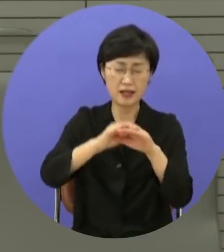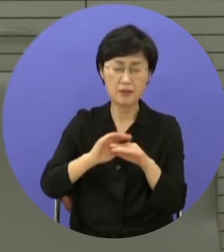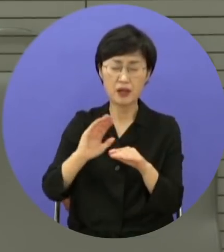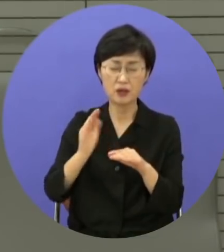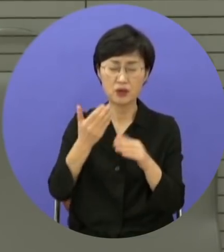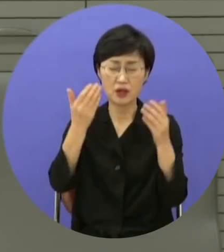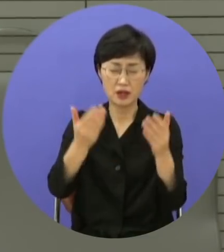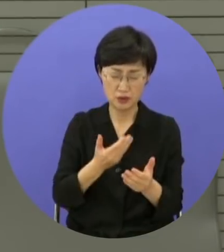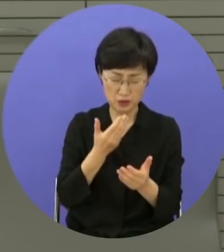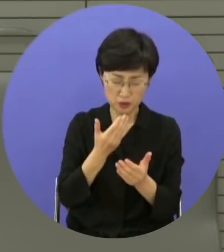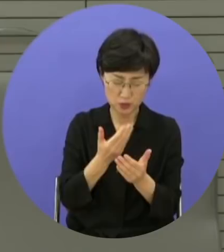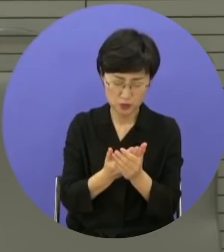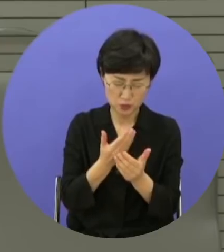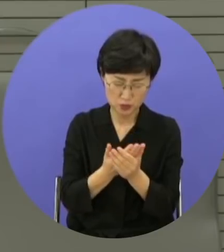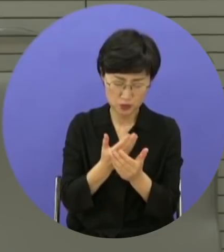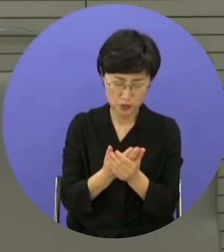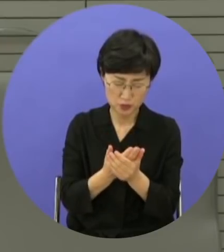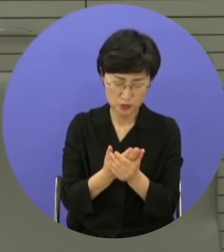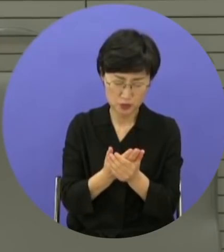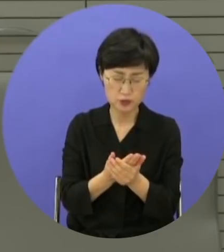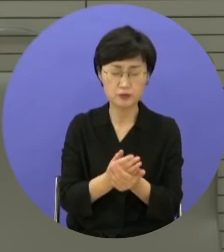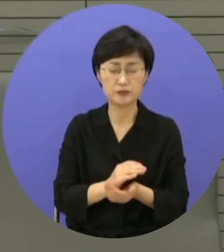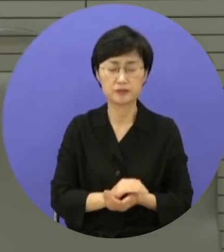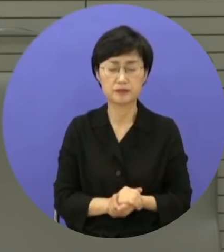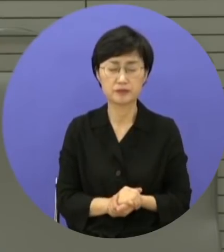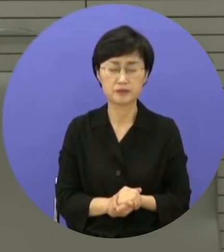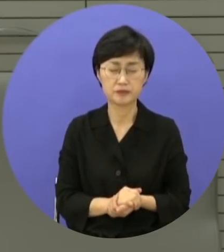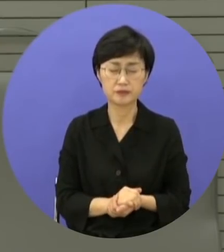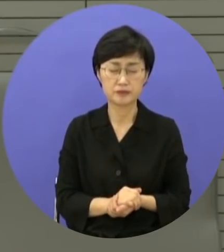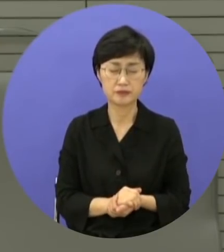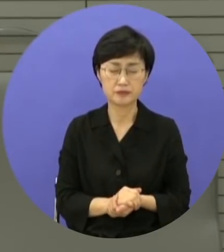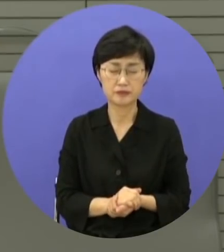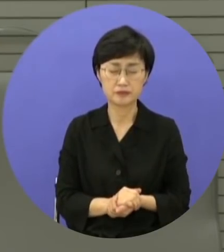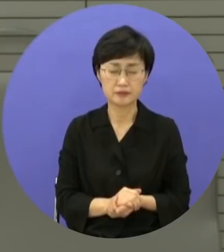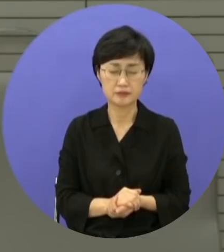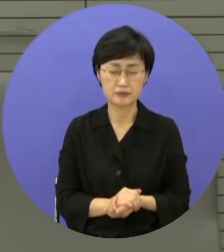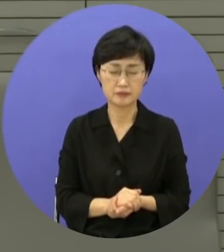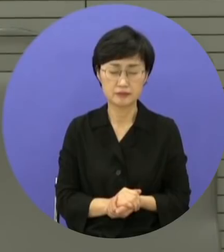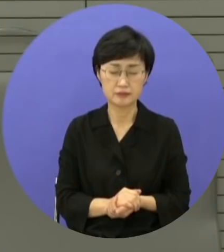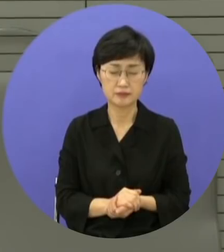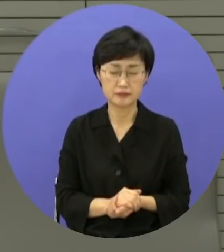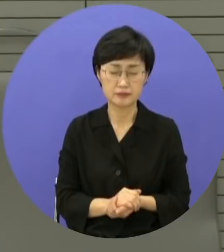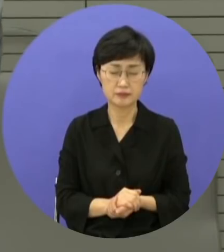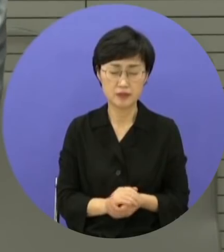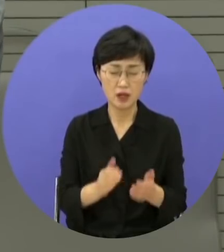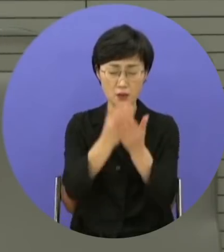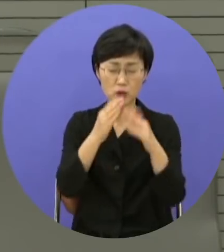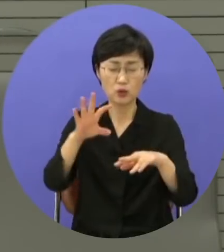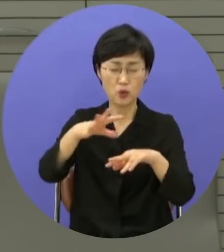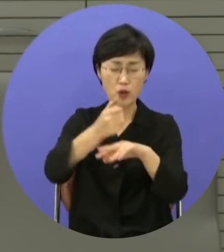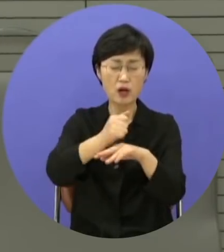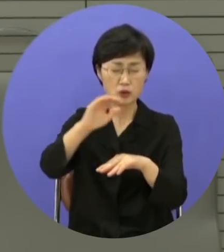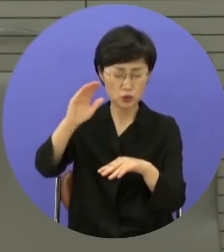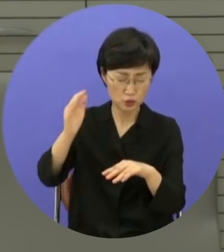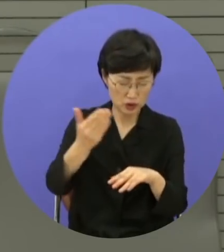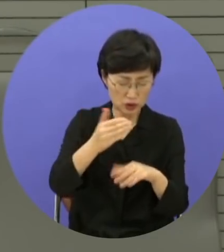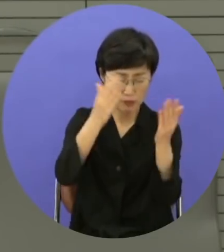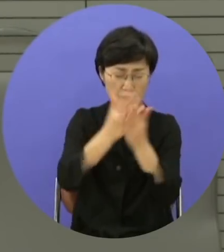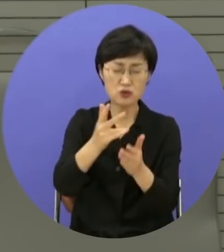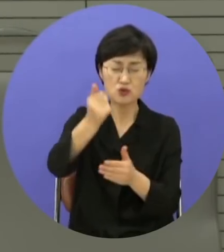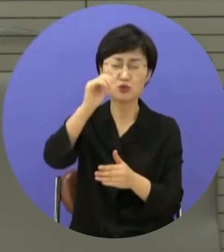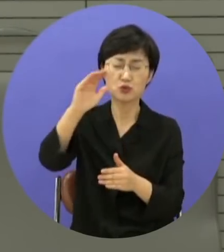that we can have true life and salvation come upon all the 37 nations of the world and 5,000 people groups. 만왕의 왕이요 만위의 주로